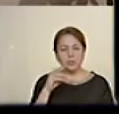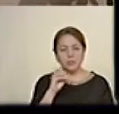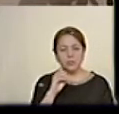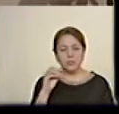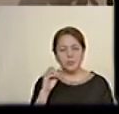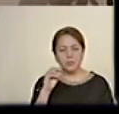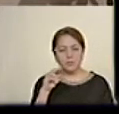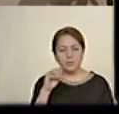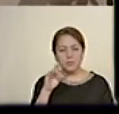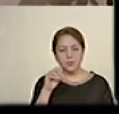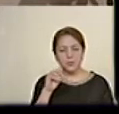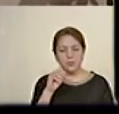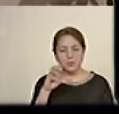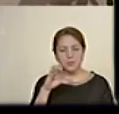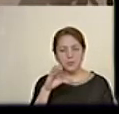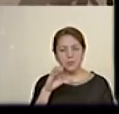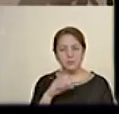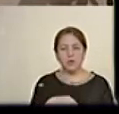оборотом.